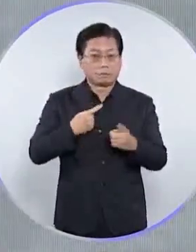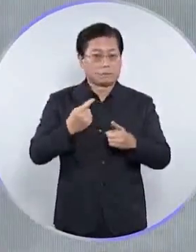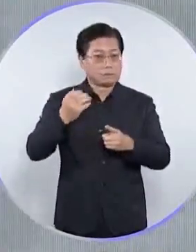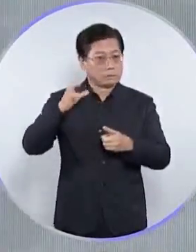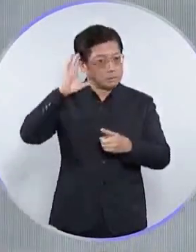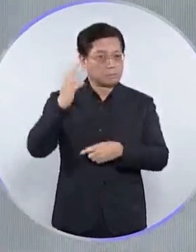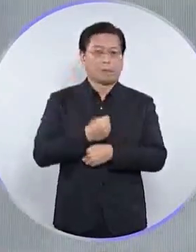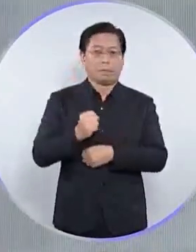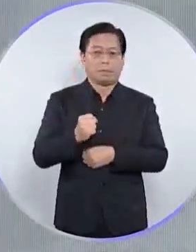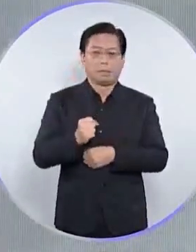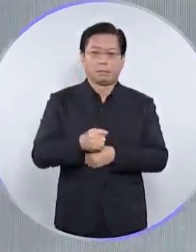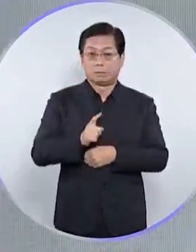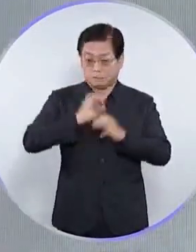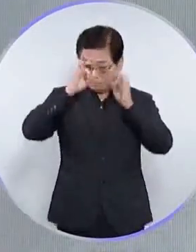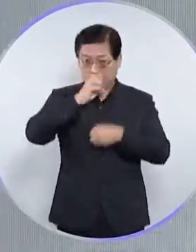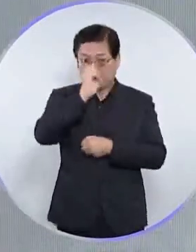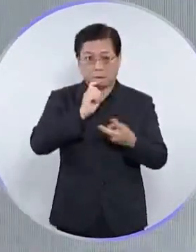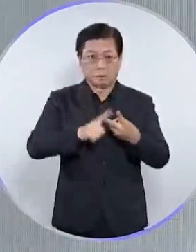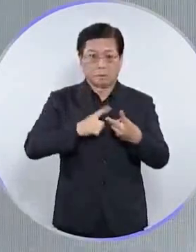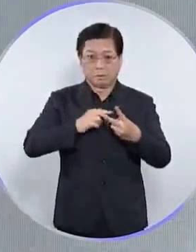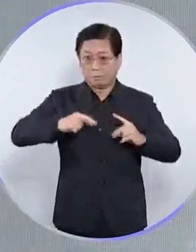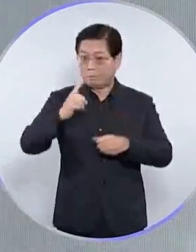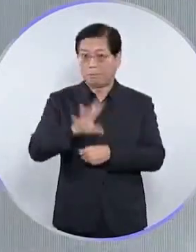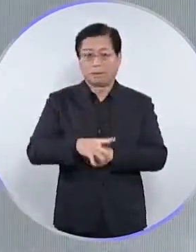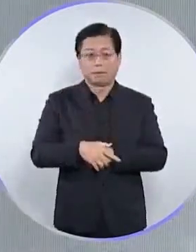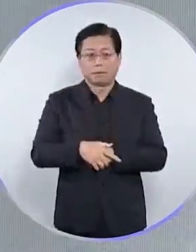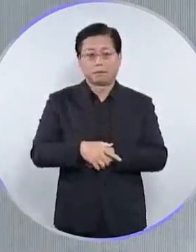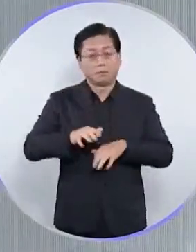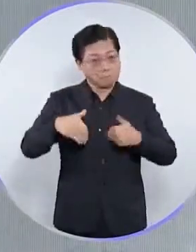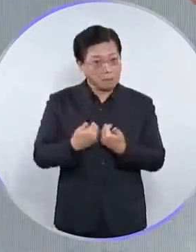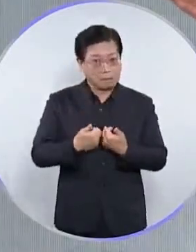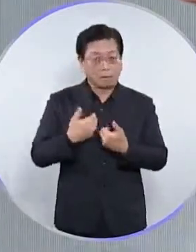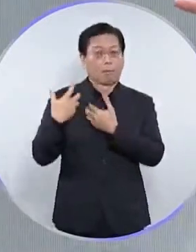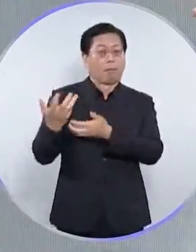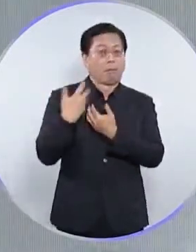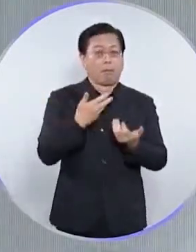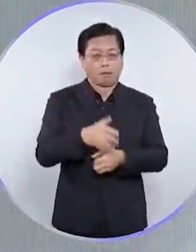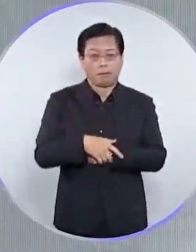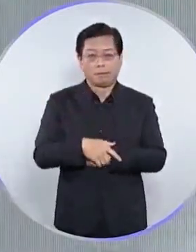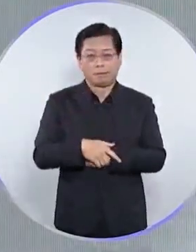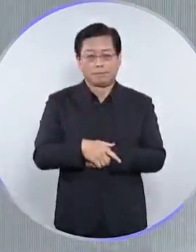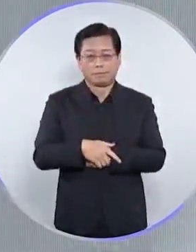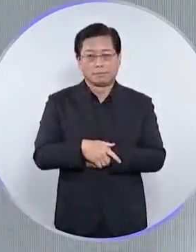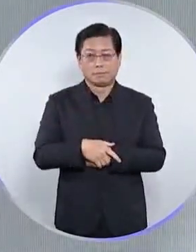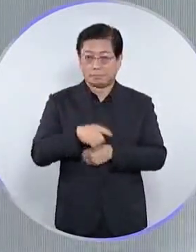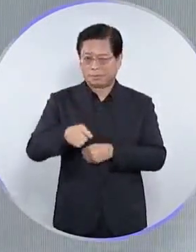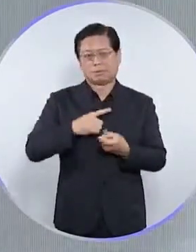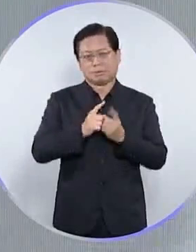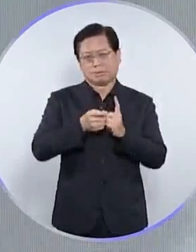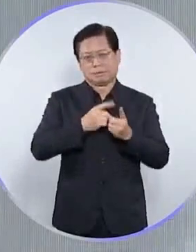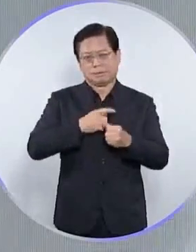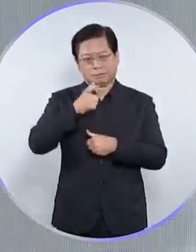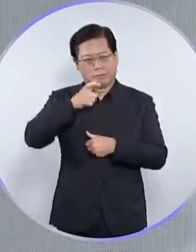的话，没有反省，没有检讨，所以又塞责任给别人，这种也傲